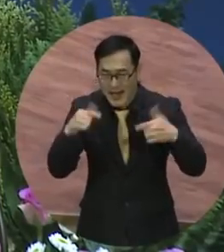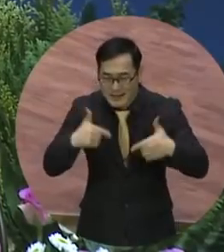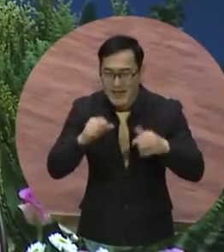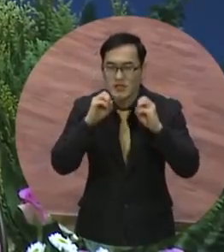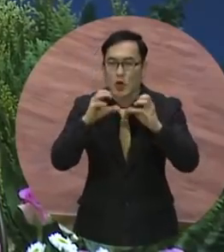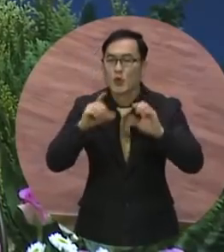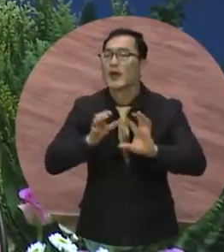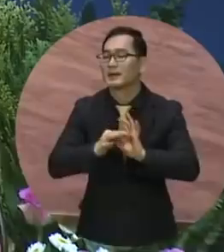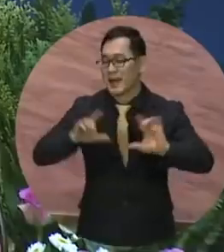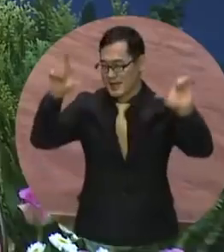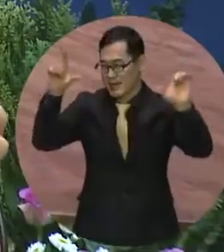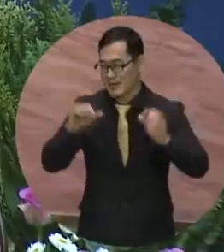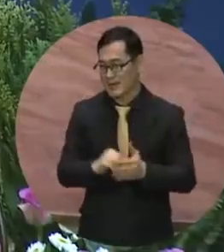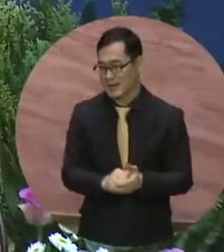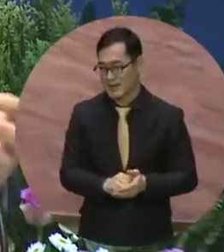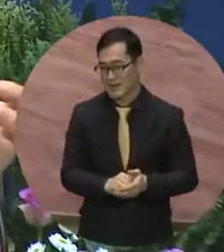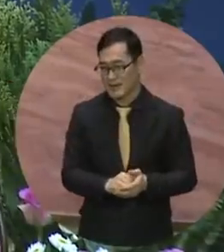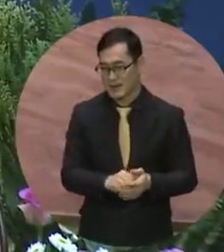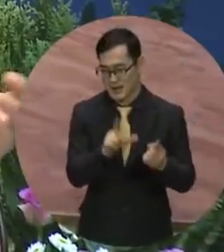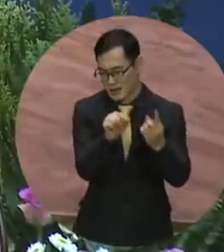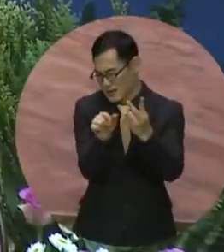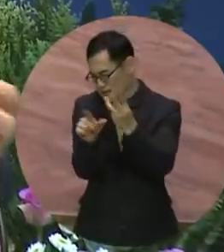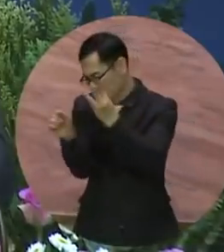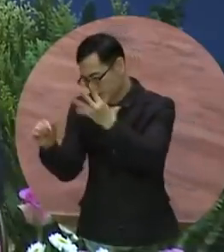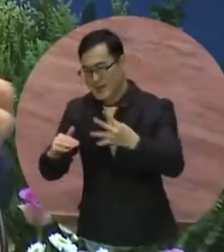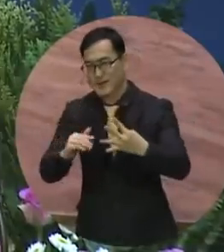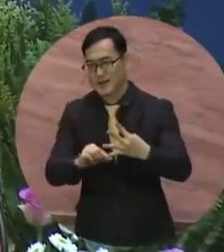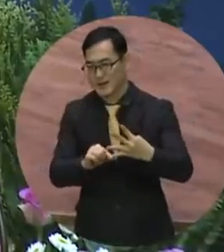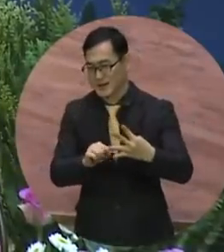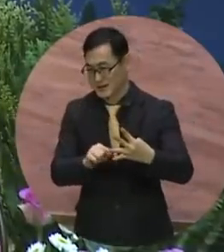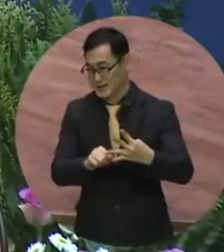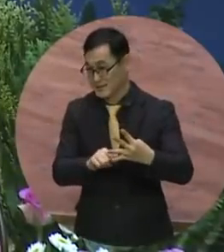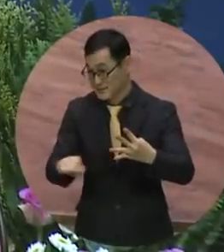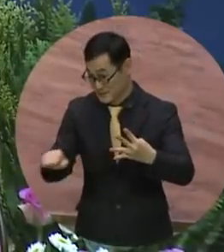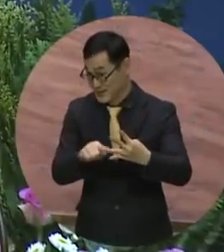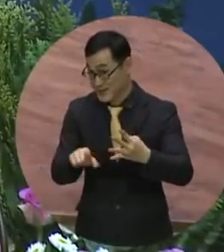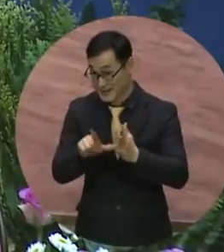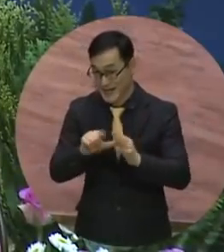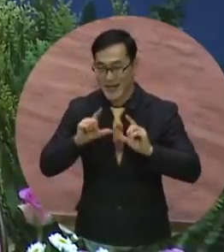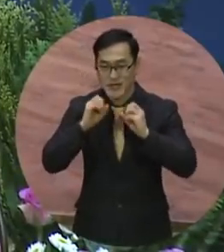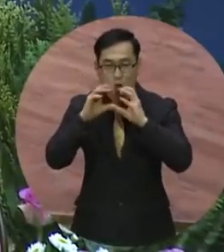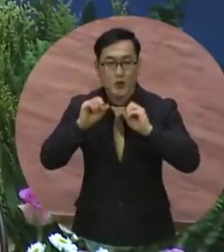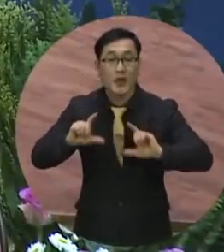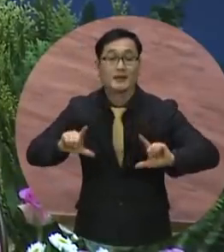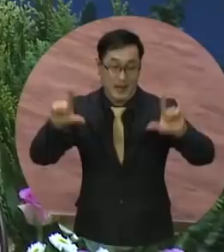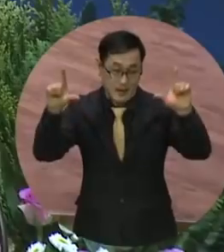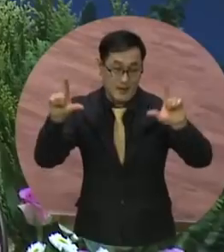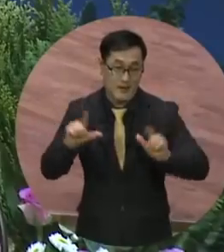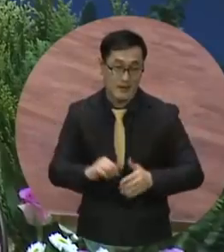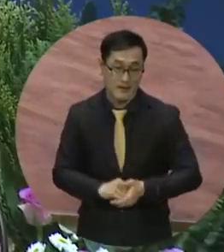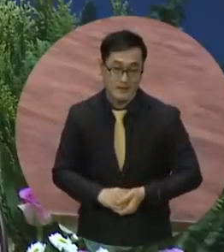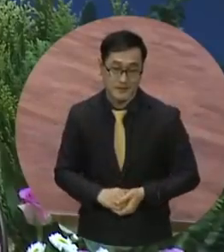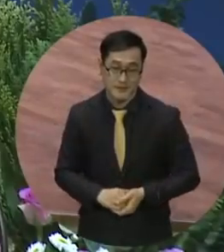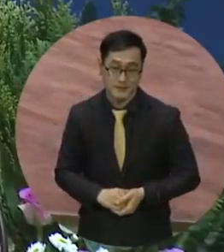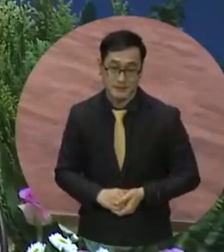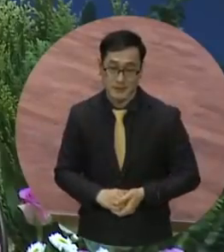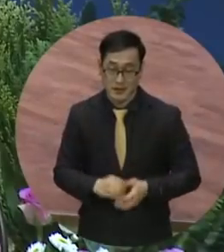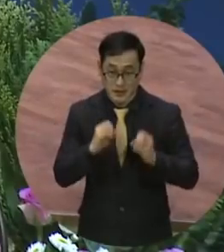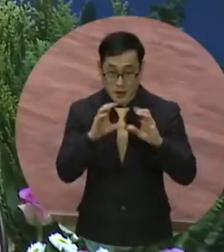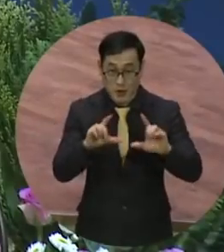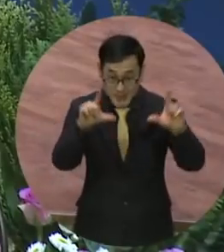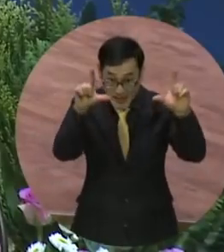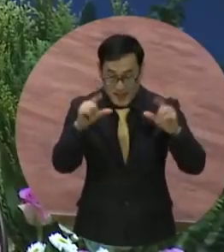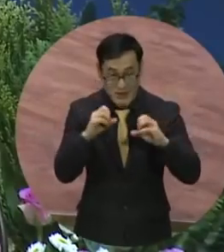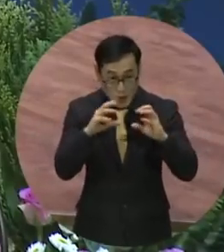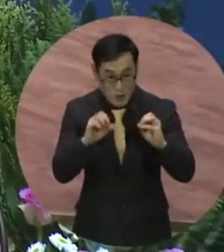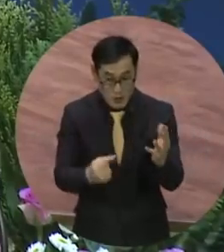전 성도가 전도회, 그렇게 별로 모여 참석을 하면 좋아요. 이 전도회가 잘 되어야 교인 정착률이 높아.